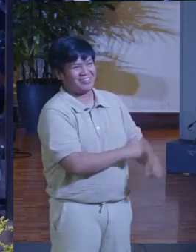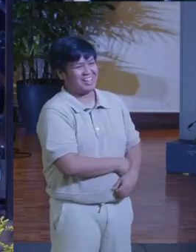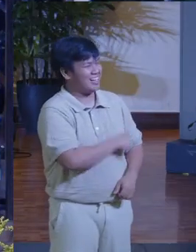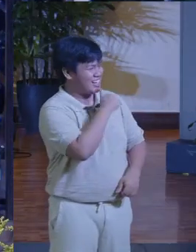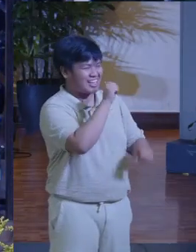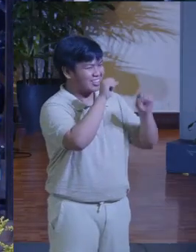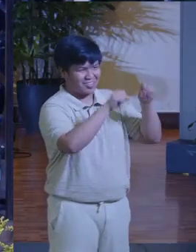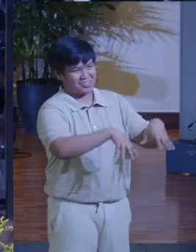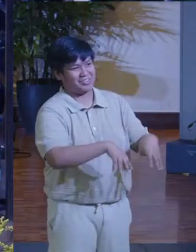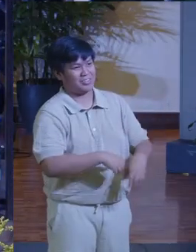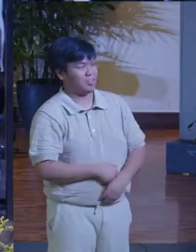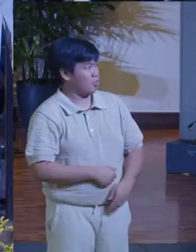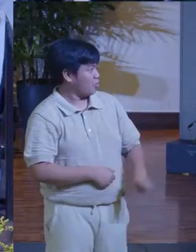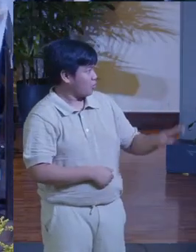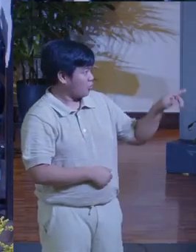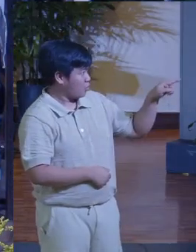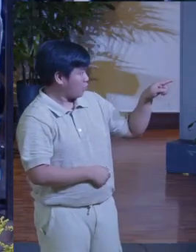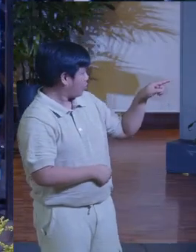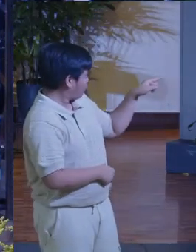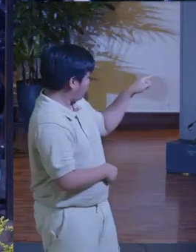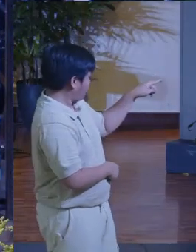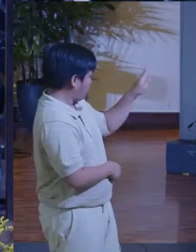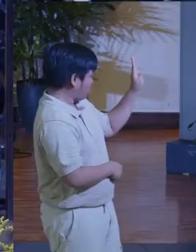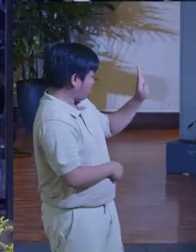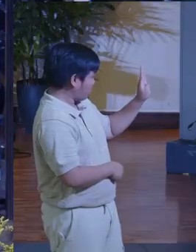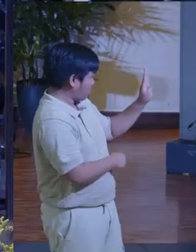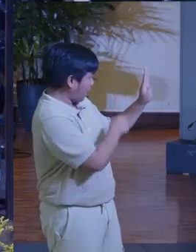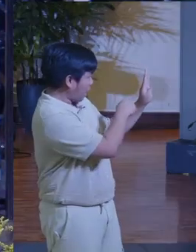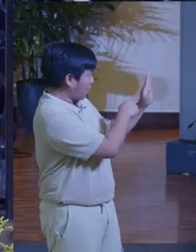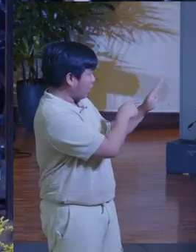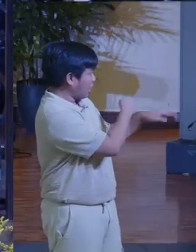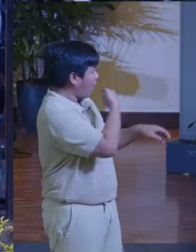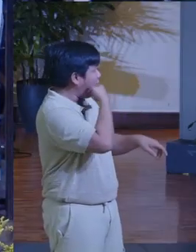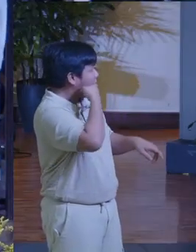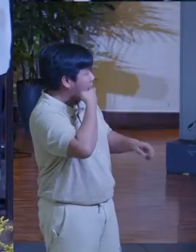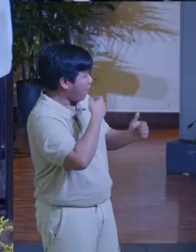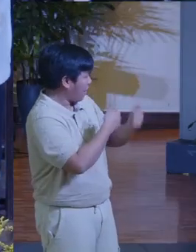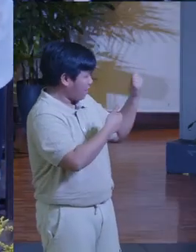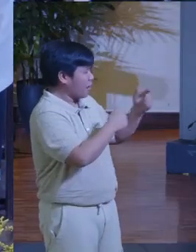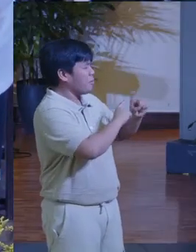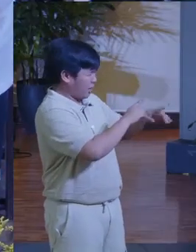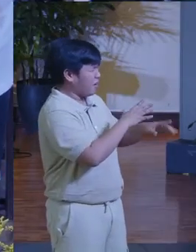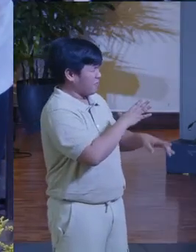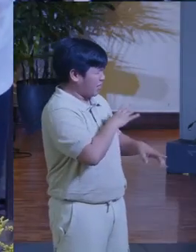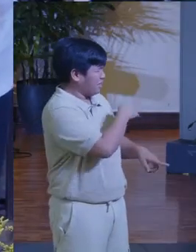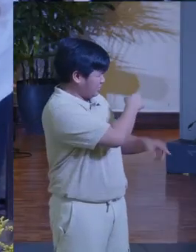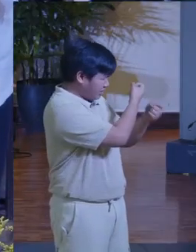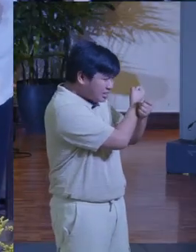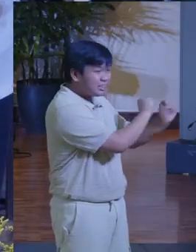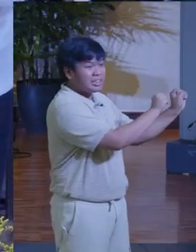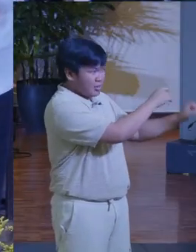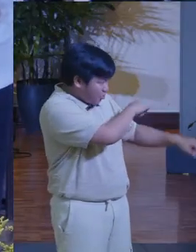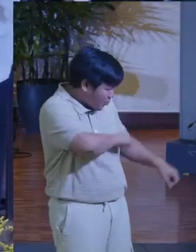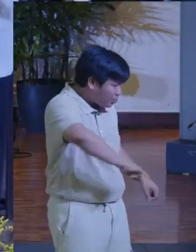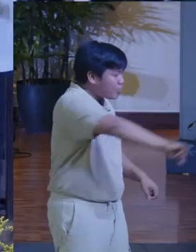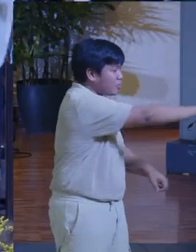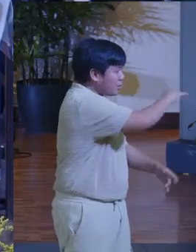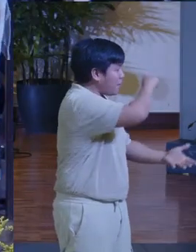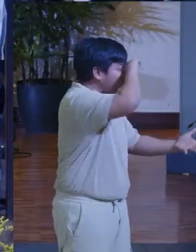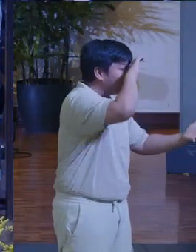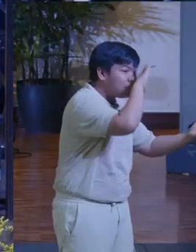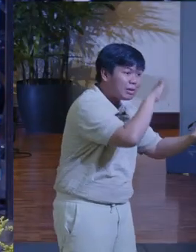si Barnabas. Nanghina ka. Okay lang yun. Save ka pa rin. For so we